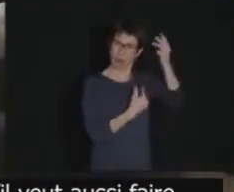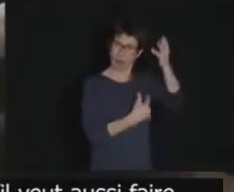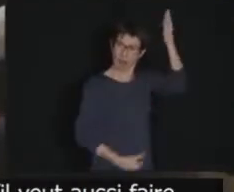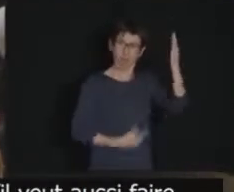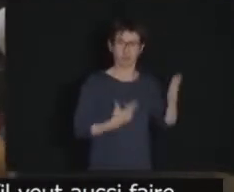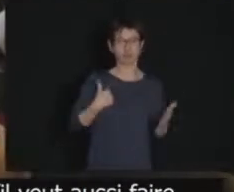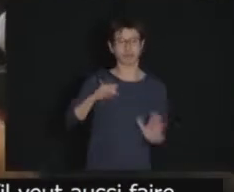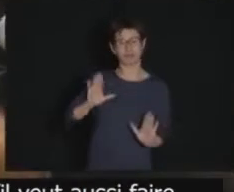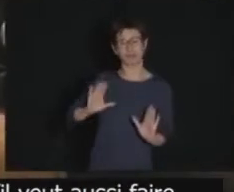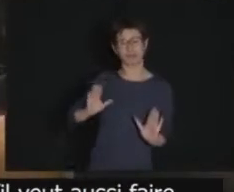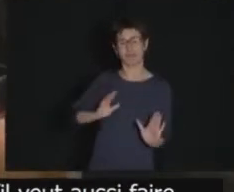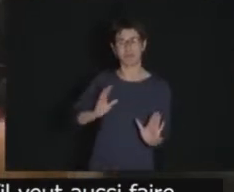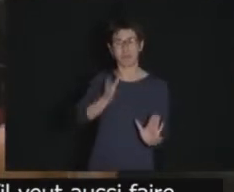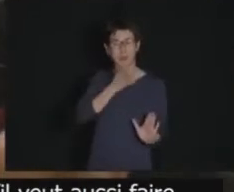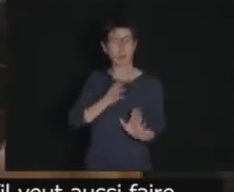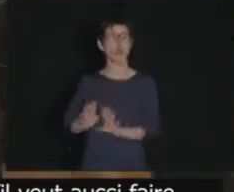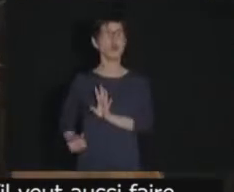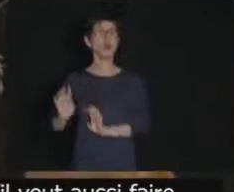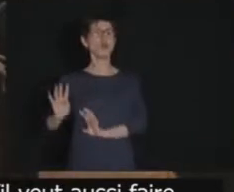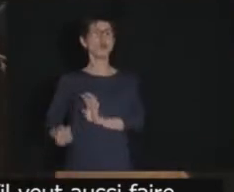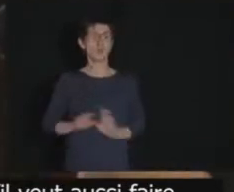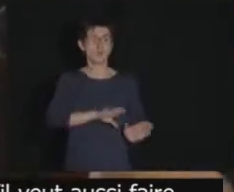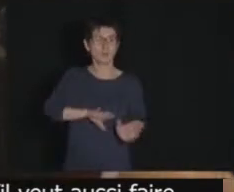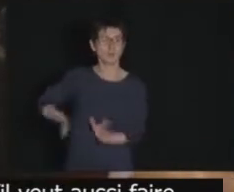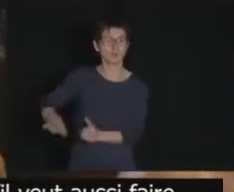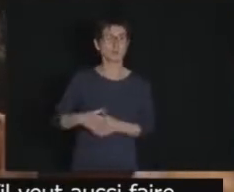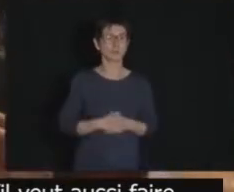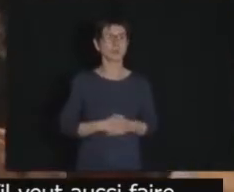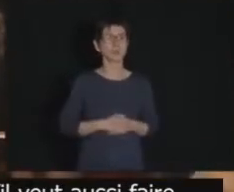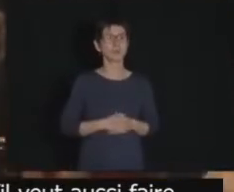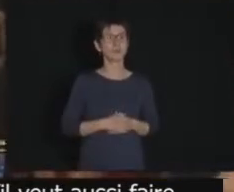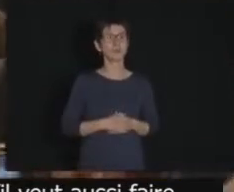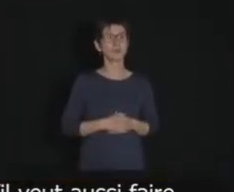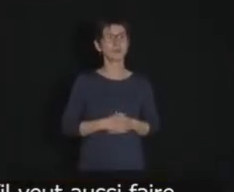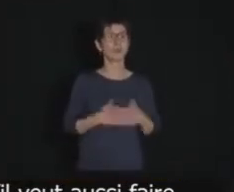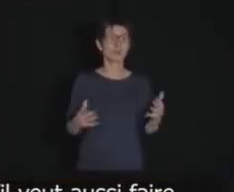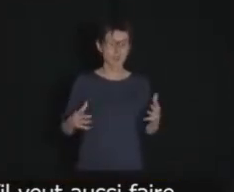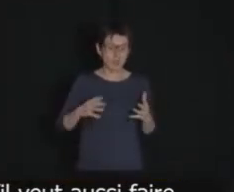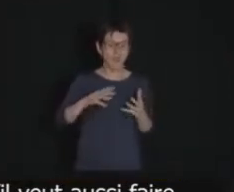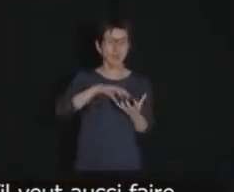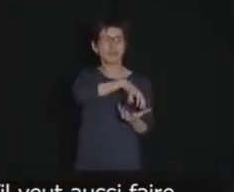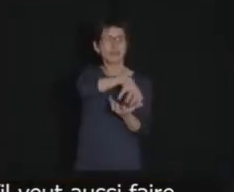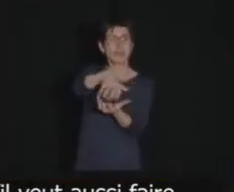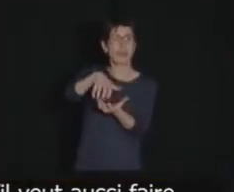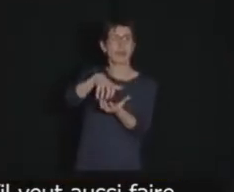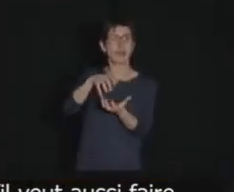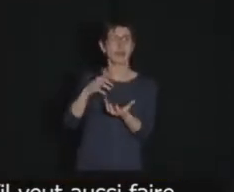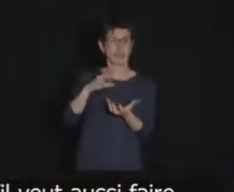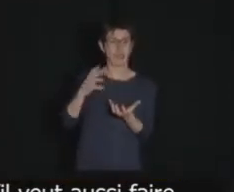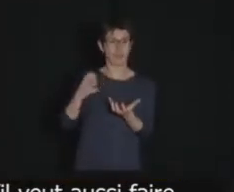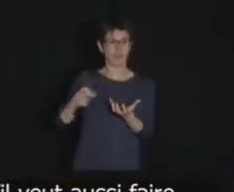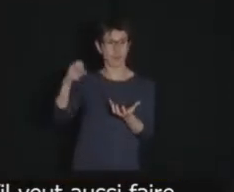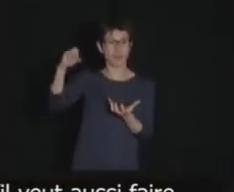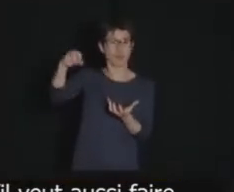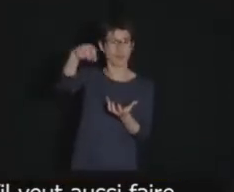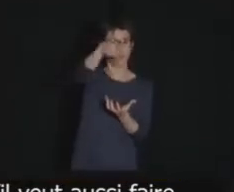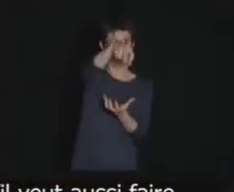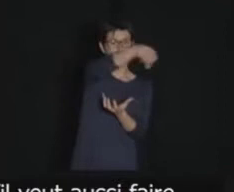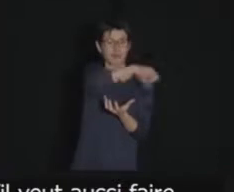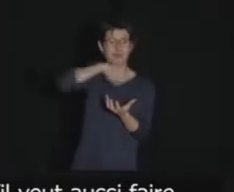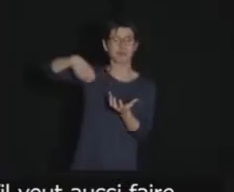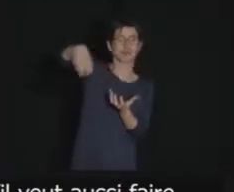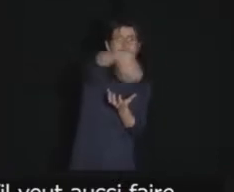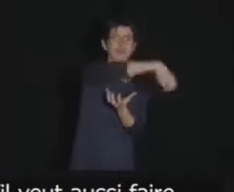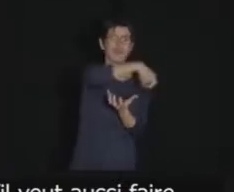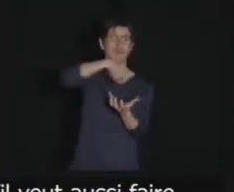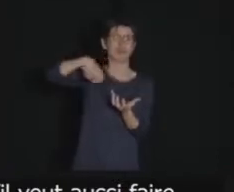Bon, nous avons une responsabilité, je l'ai dit. Si nous voulons continuer à occuper les orbites basses autour de la